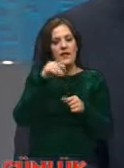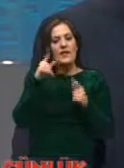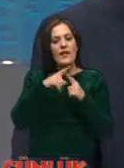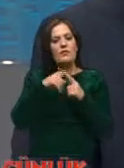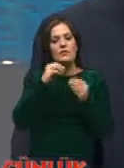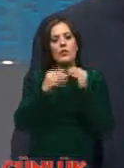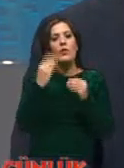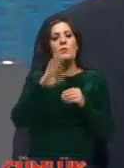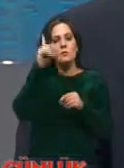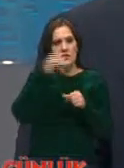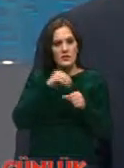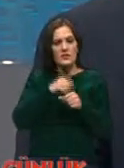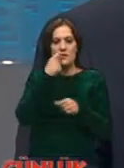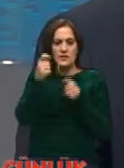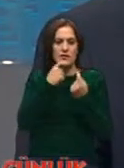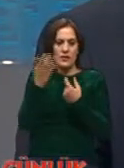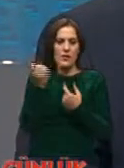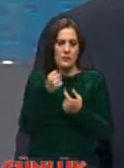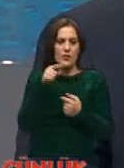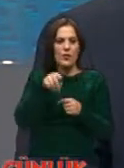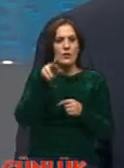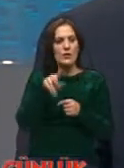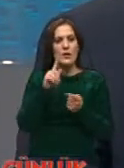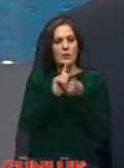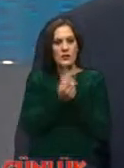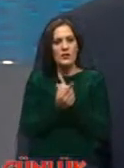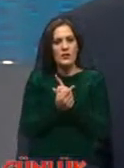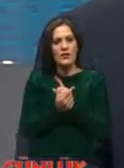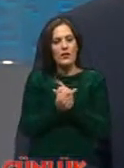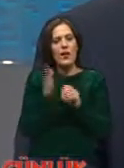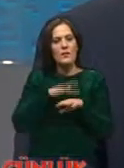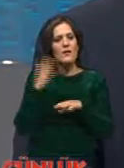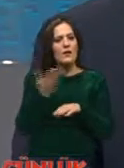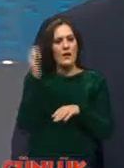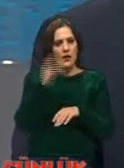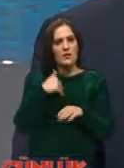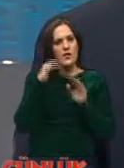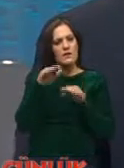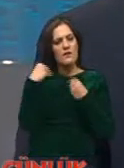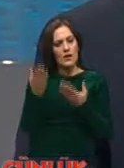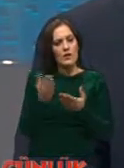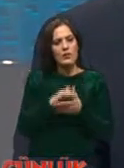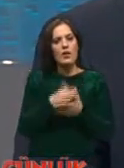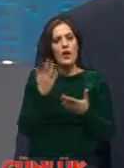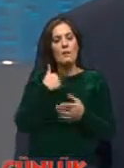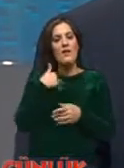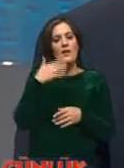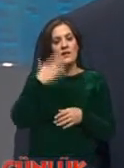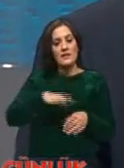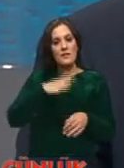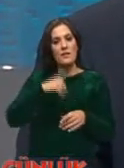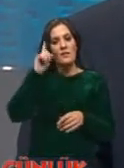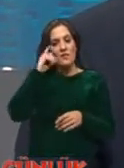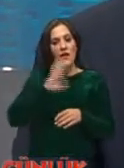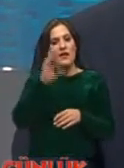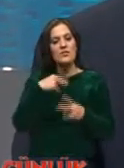için izinlerin alınması bu tip şeyler. Yani elimizden geldiğince destekliyoruz. Ama tercihimiz fikirlerin ve